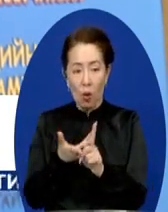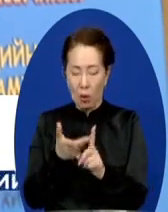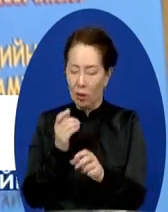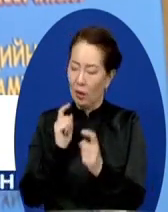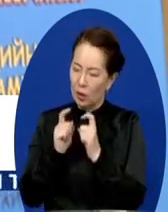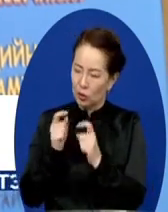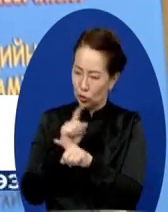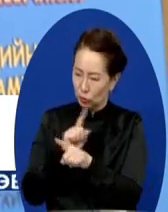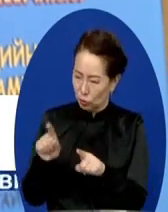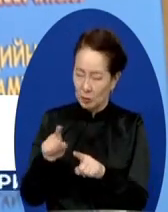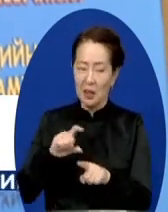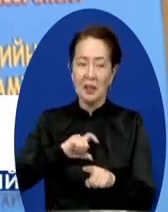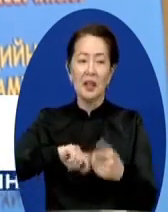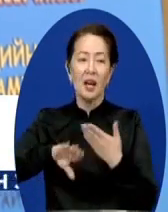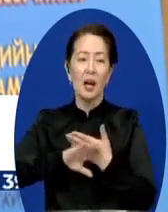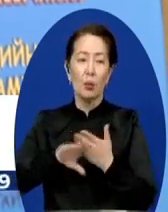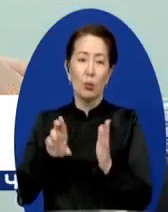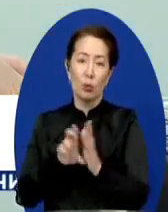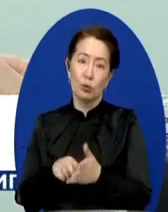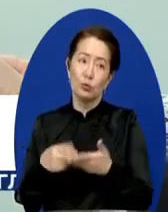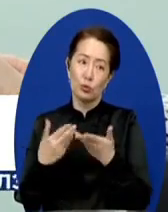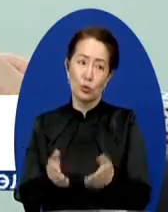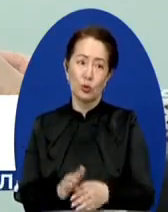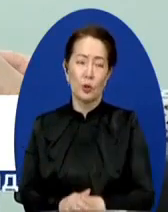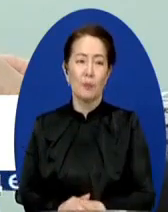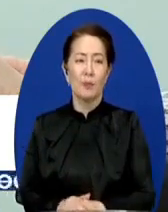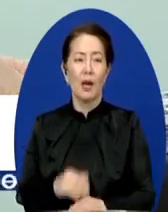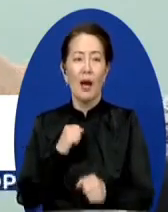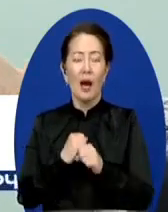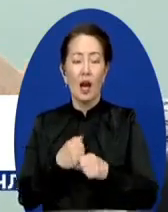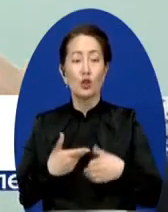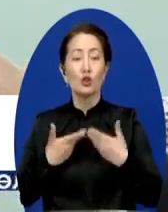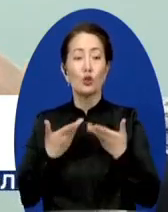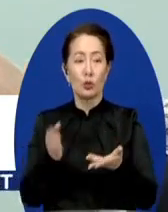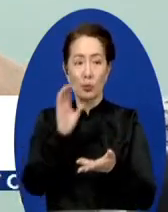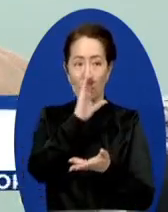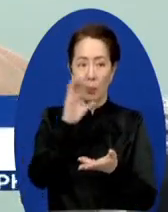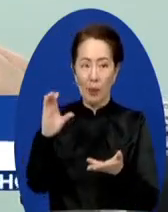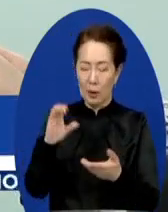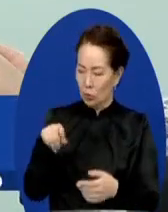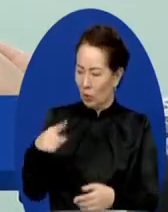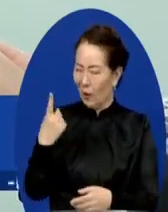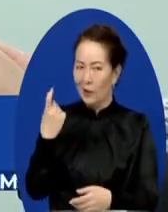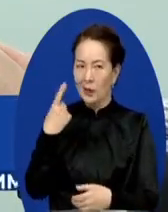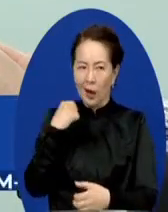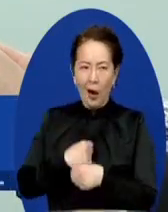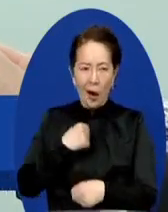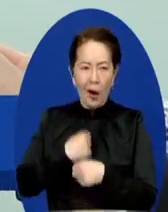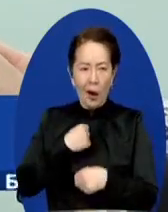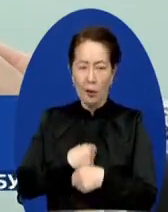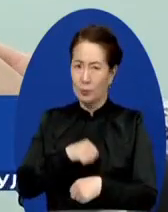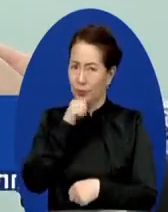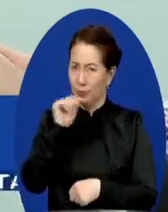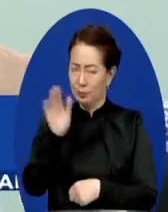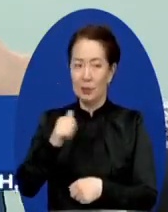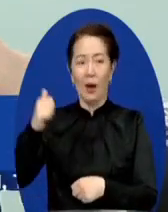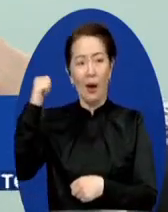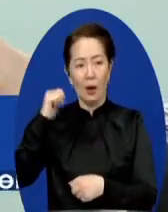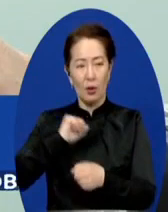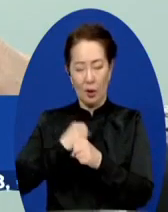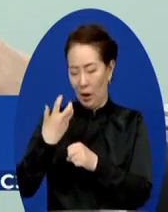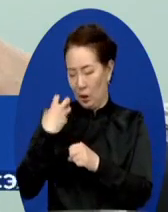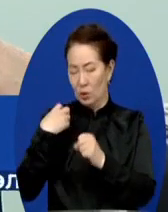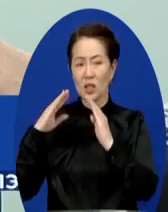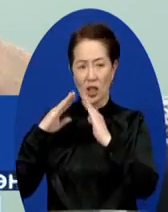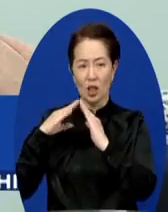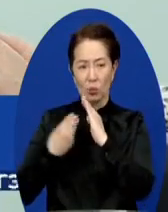ямар нэгэн зөрчил бий бол тэрийг одоо чинь эрхэн хамгаалах боломж олгож байна гэсэн үг. Ерөөсөө ажил олгогч нарт энэ хүн зөвхөн ажиллах биш. Энэ хүн чинь ардаа бас